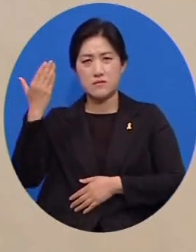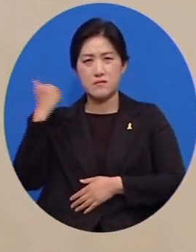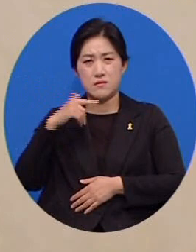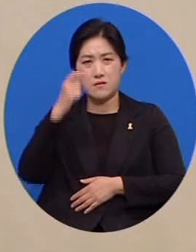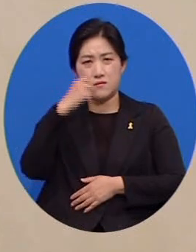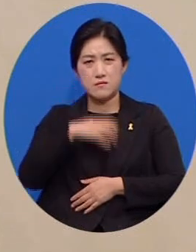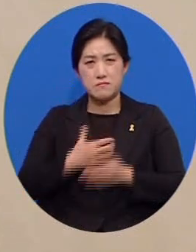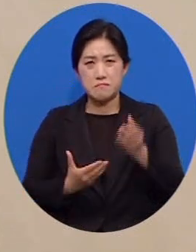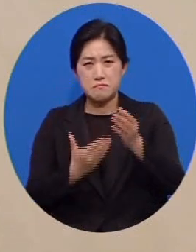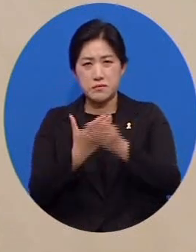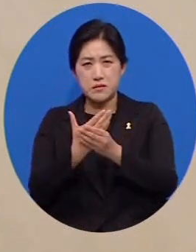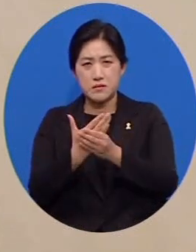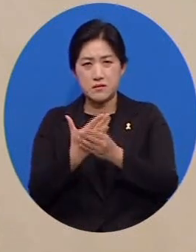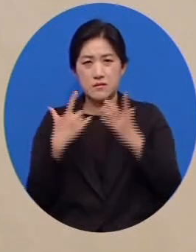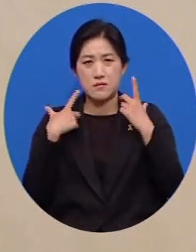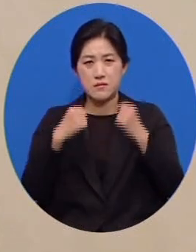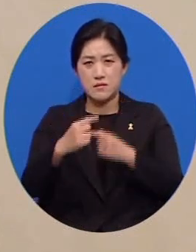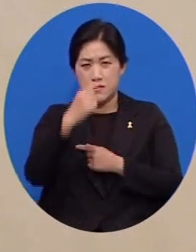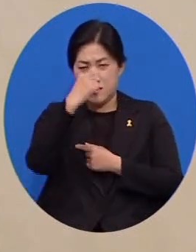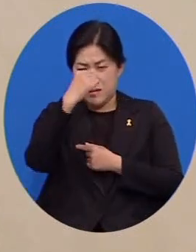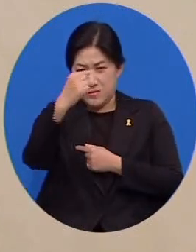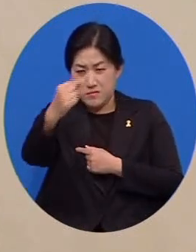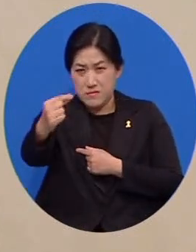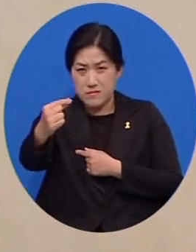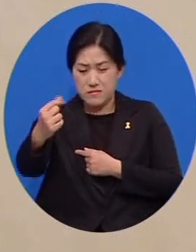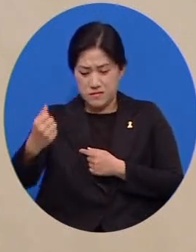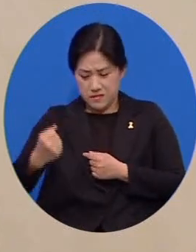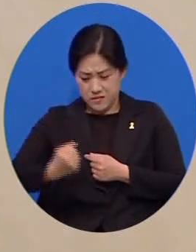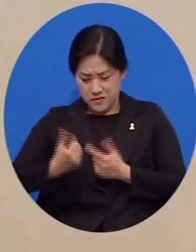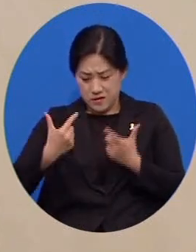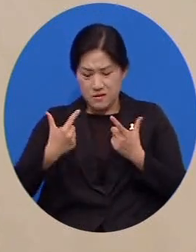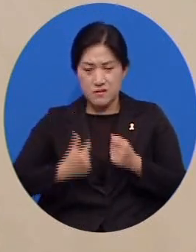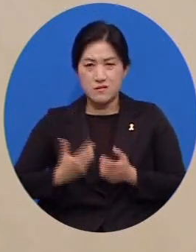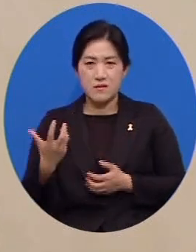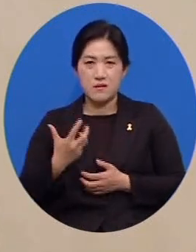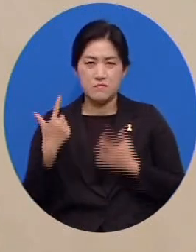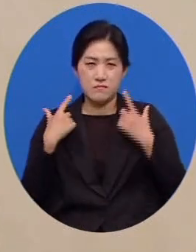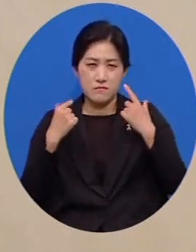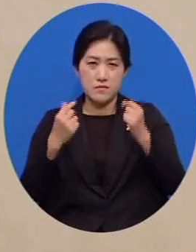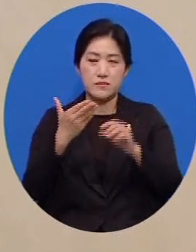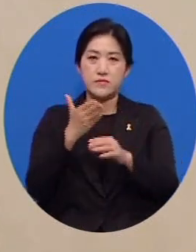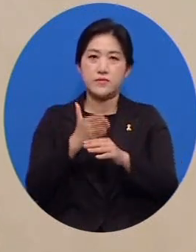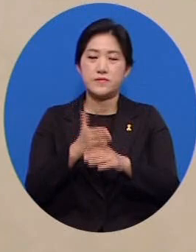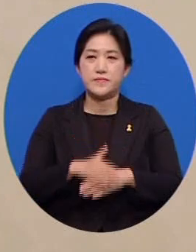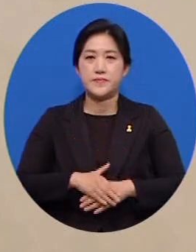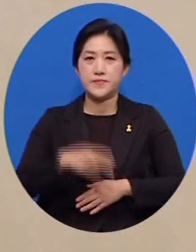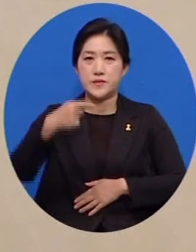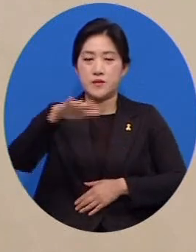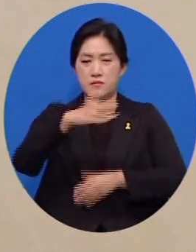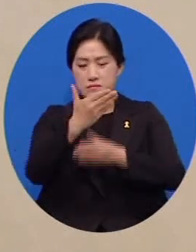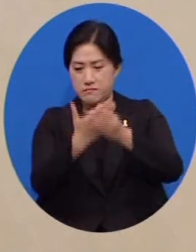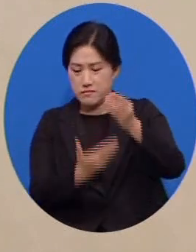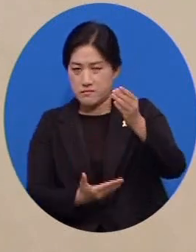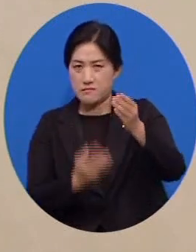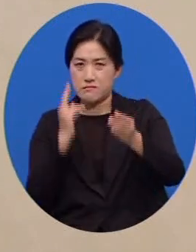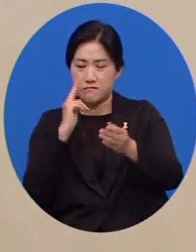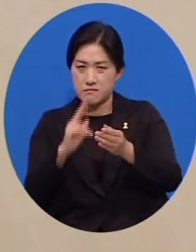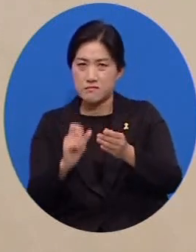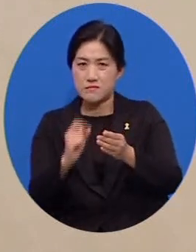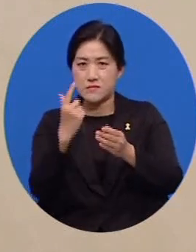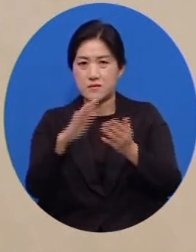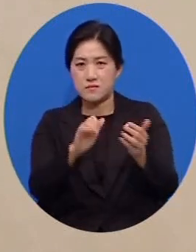여전히 날카로운 송곳처럼 아프게 다가옵니다. 세월호 참사로 희생되신